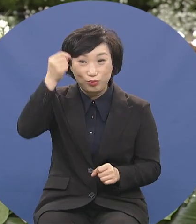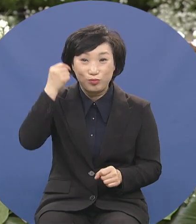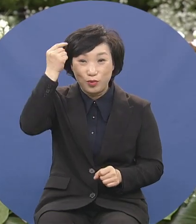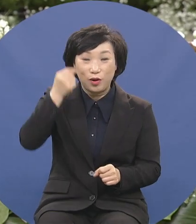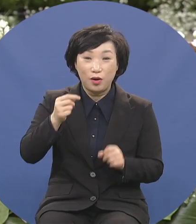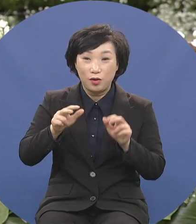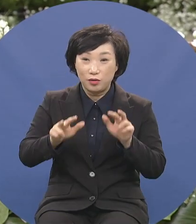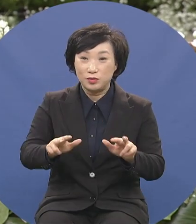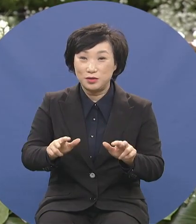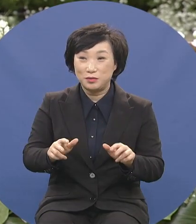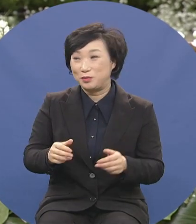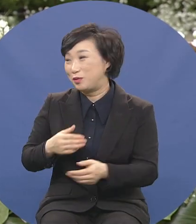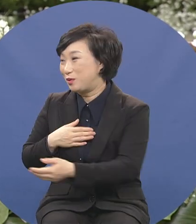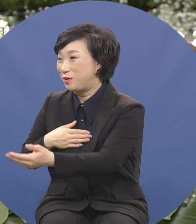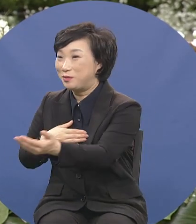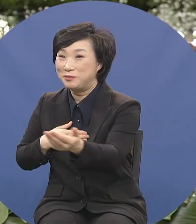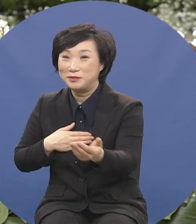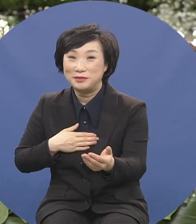지금도